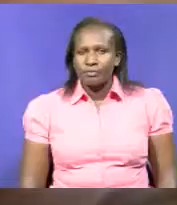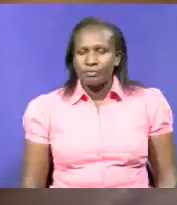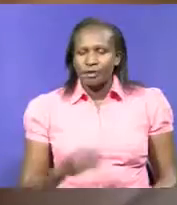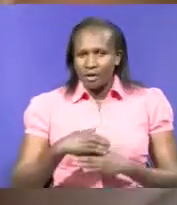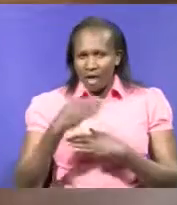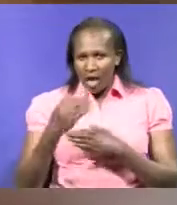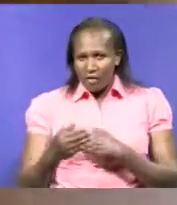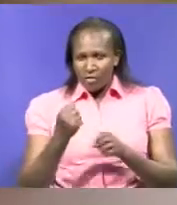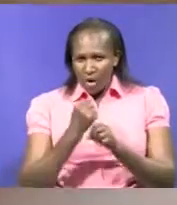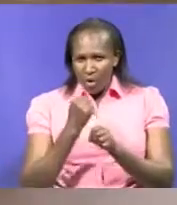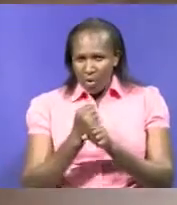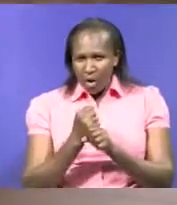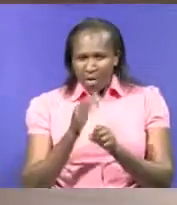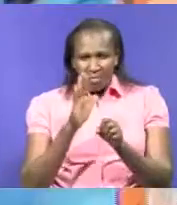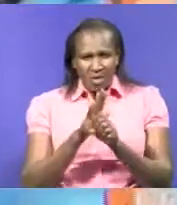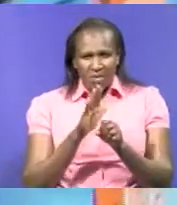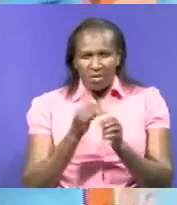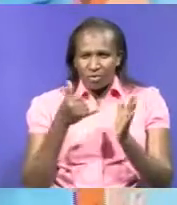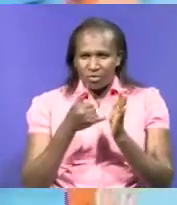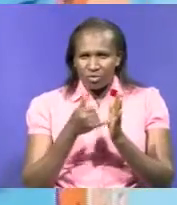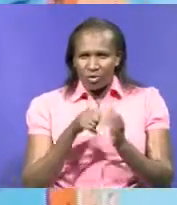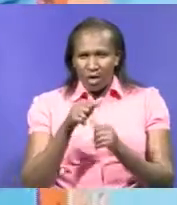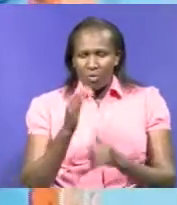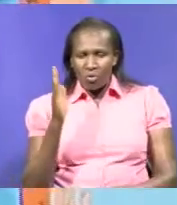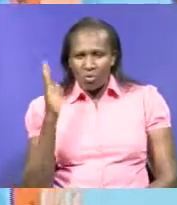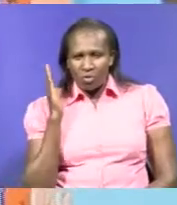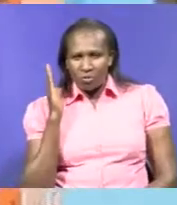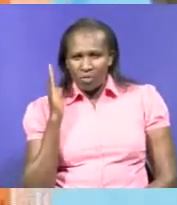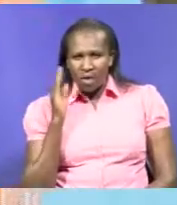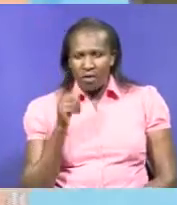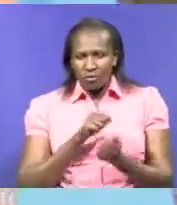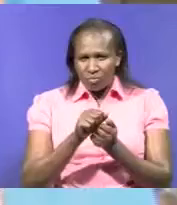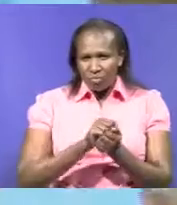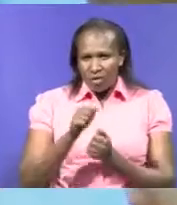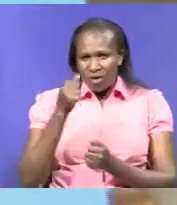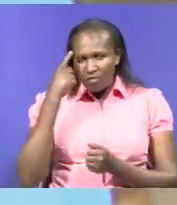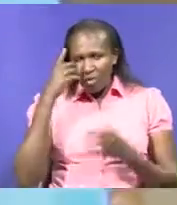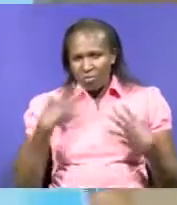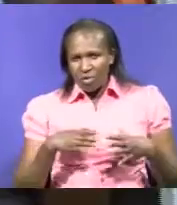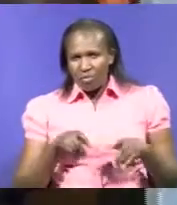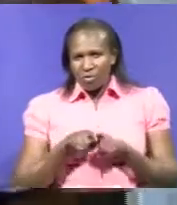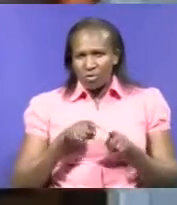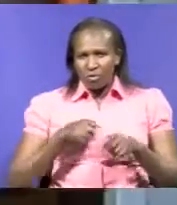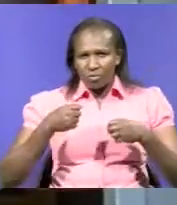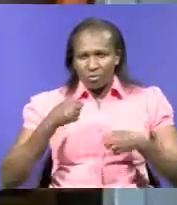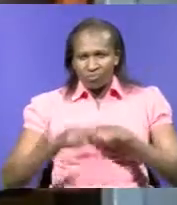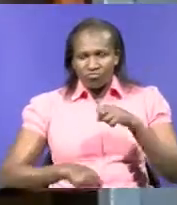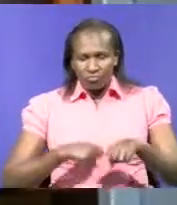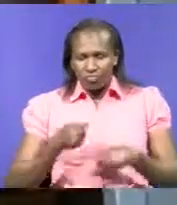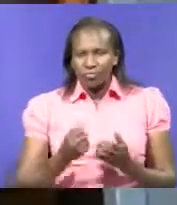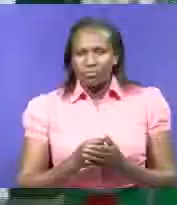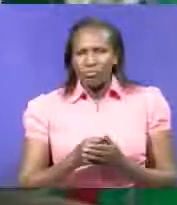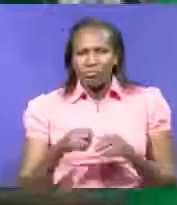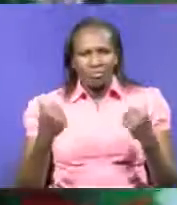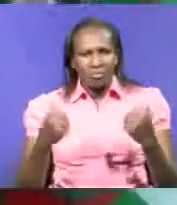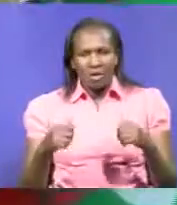Baada ya kufanya vibarua kadhaa ikiwemo kile cha ubawabu, kufulia watu nguo, kuendesha bodaboda ya abiria, bado